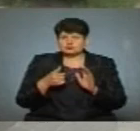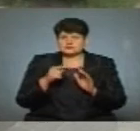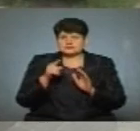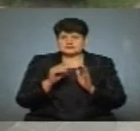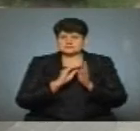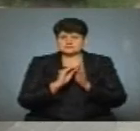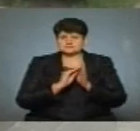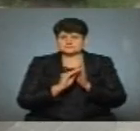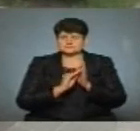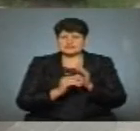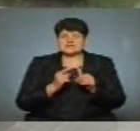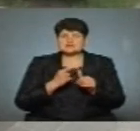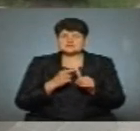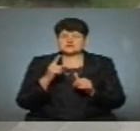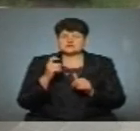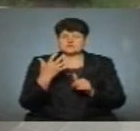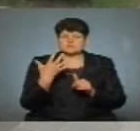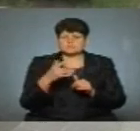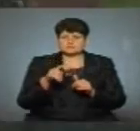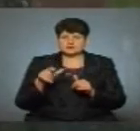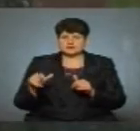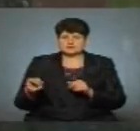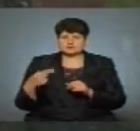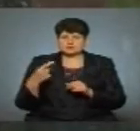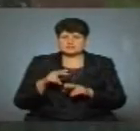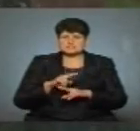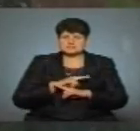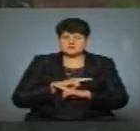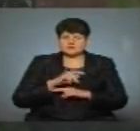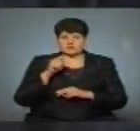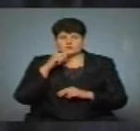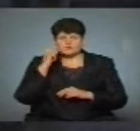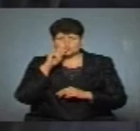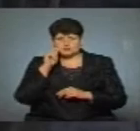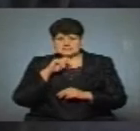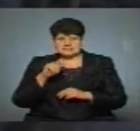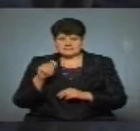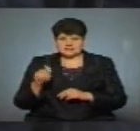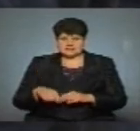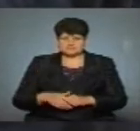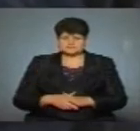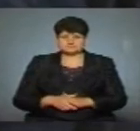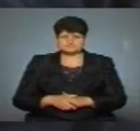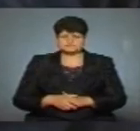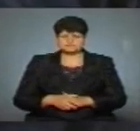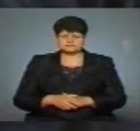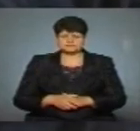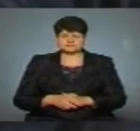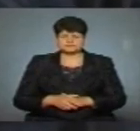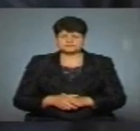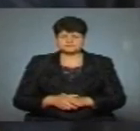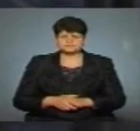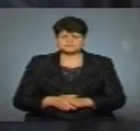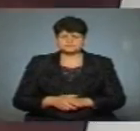ній викарбовано імена 105 героїв з Тернопільщини, які загинули в російсько-українській війні. Анжела Шова, Оксана Галіяш. Новини на